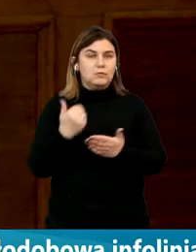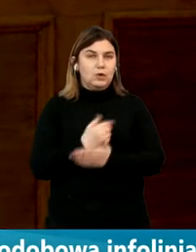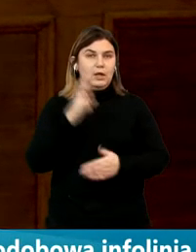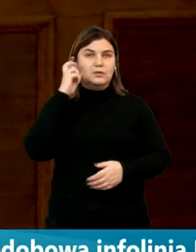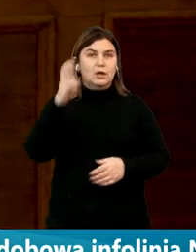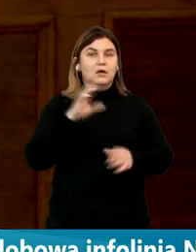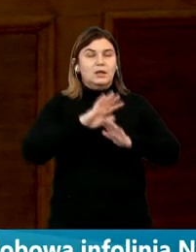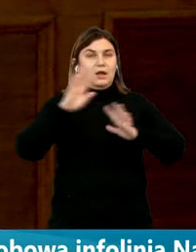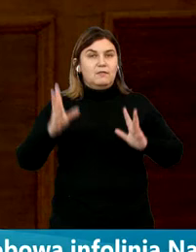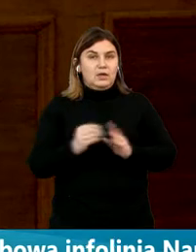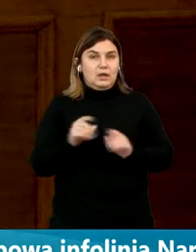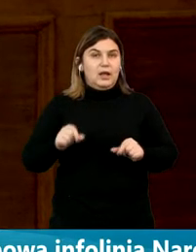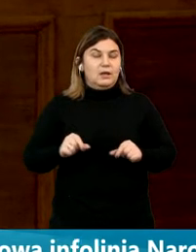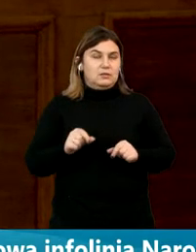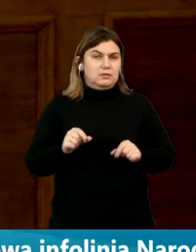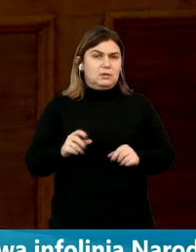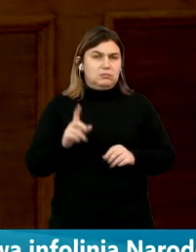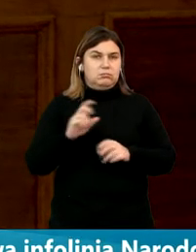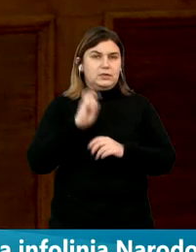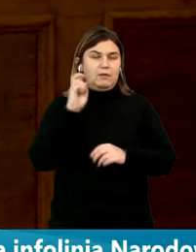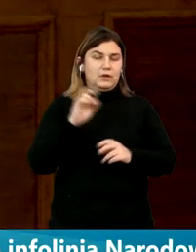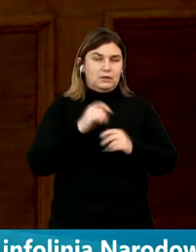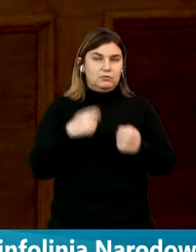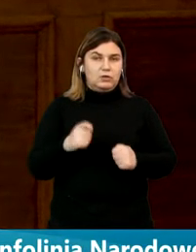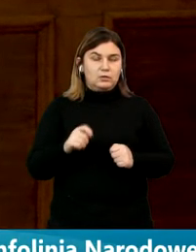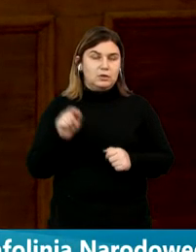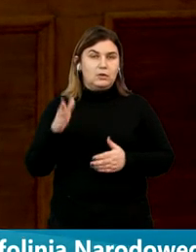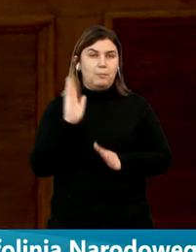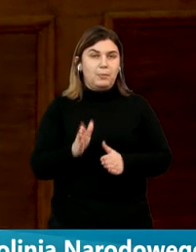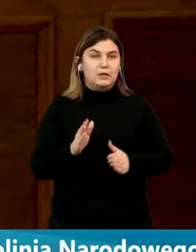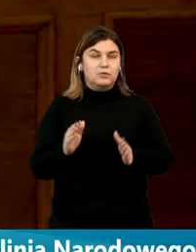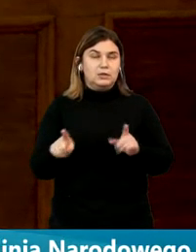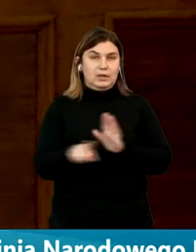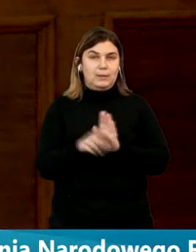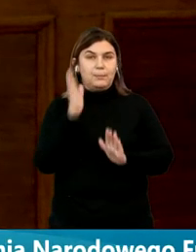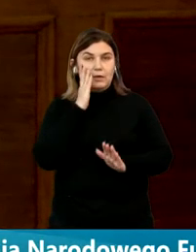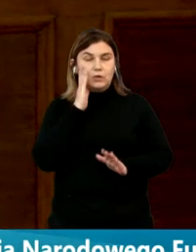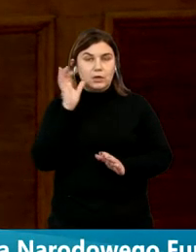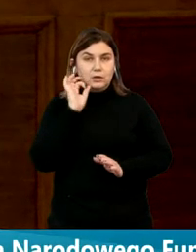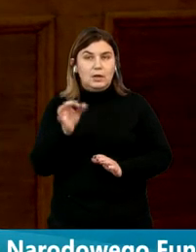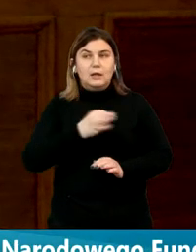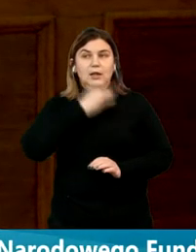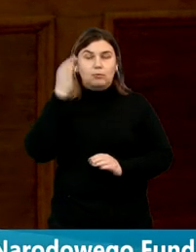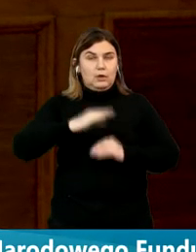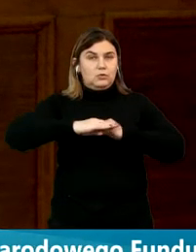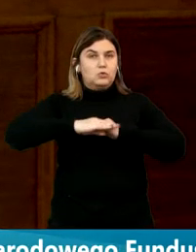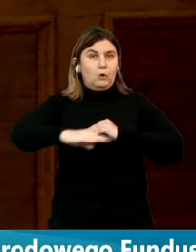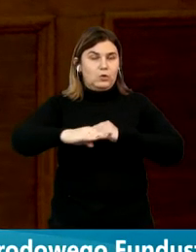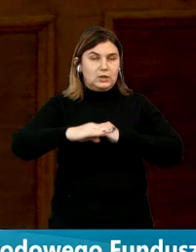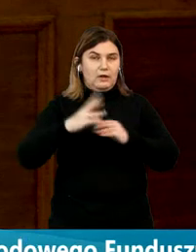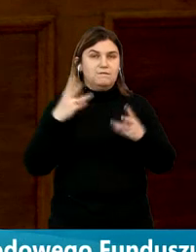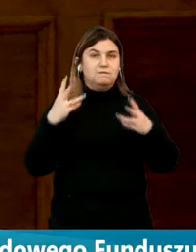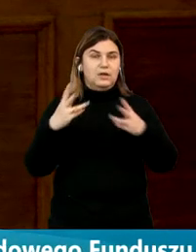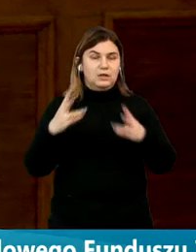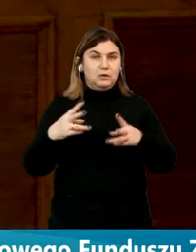wszystkich liniach Szczecina i myślę, że to będzie służyło mieszkańcom, poprawi się też nawierzchnia dróg. Szczególnie ważny jest